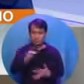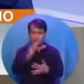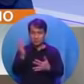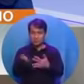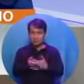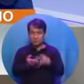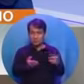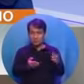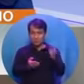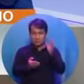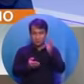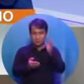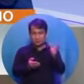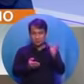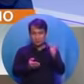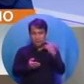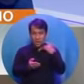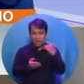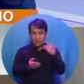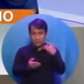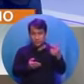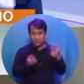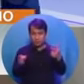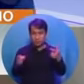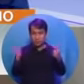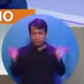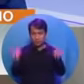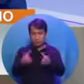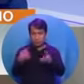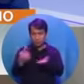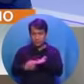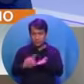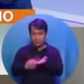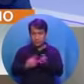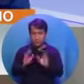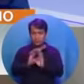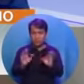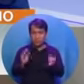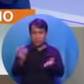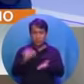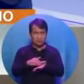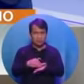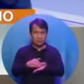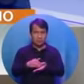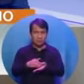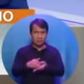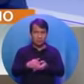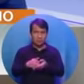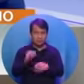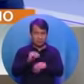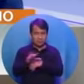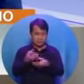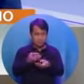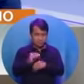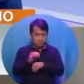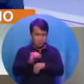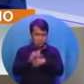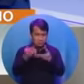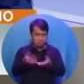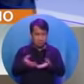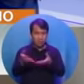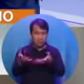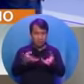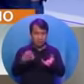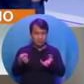kay Giselle or pag-usapin na natin sila at sana wag na maulit at ipa marriage counseling natin or siguro